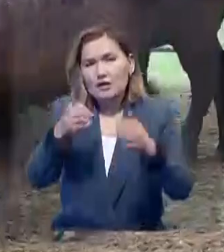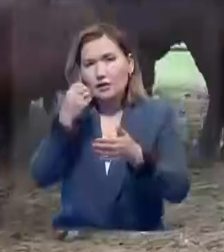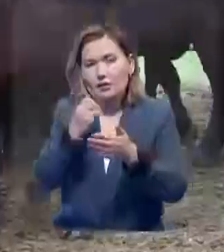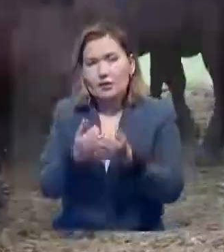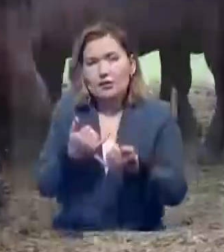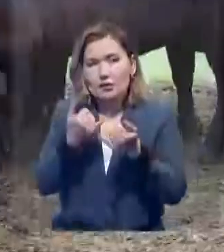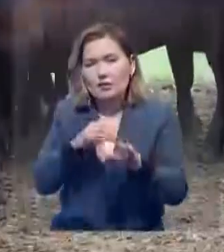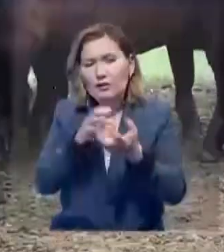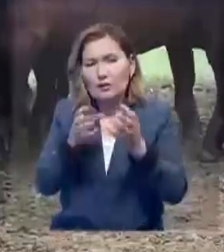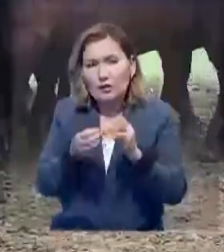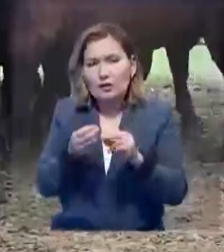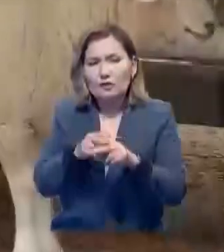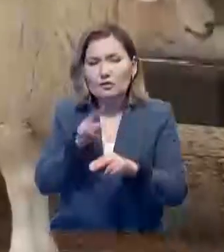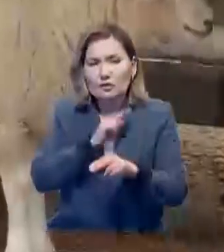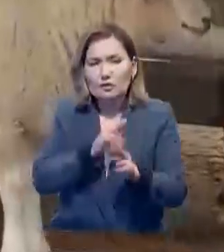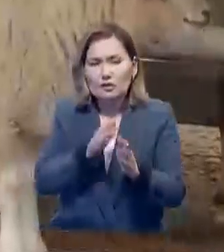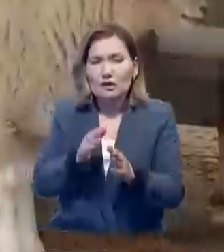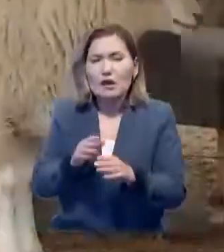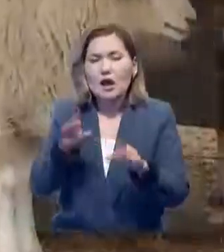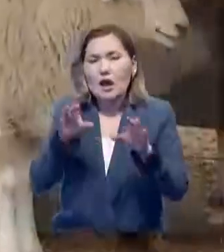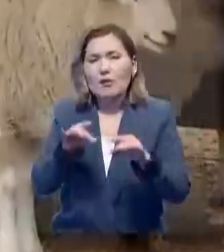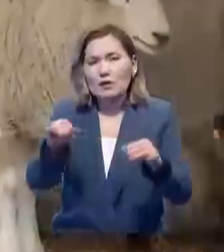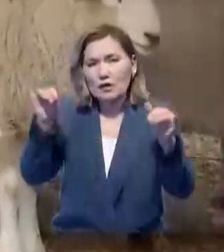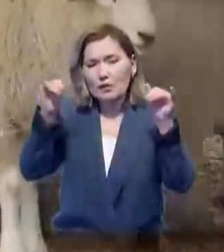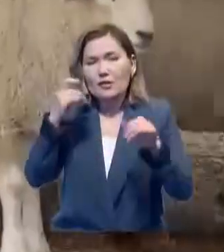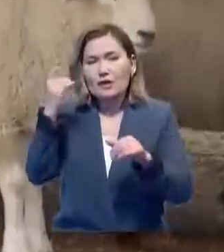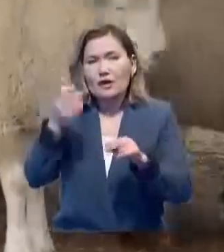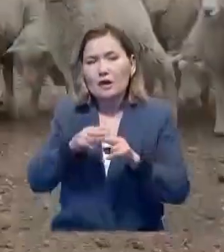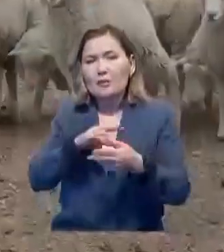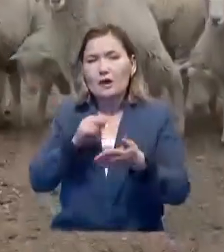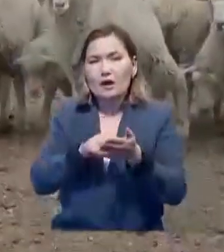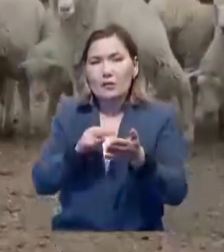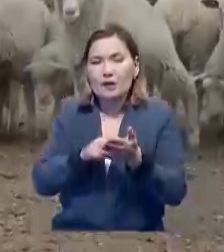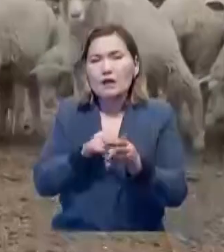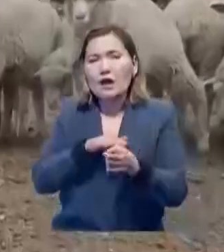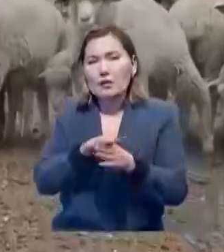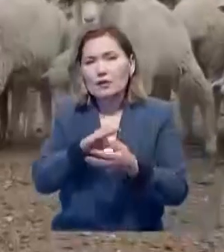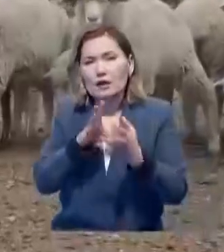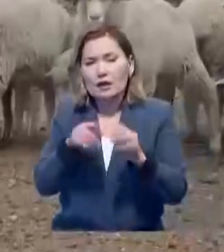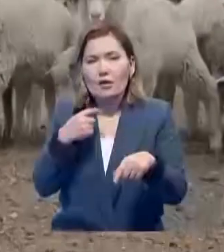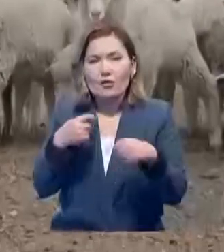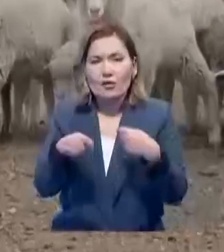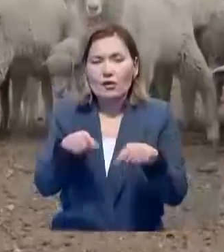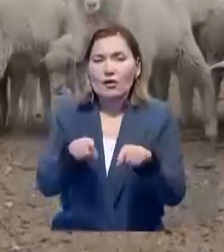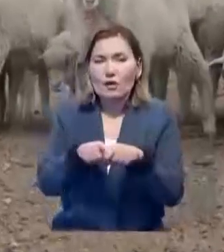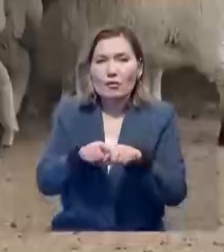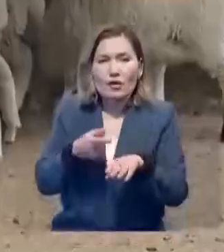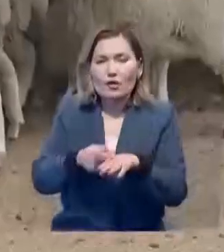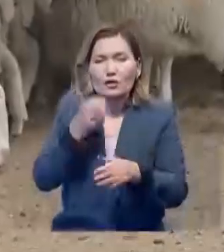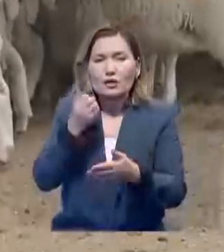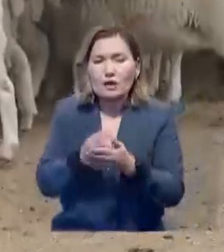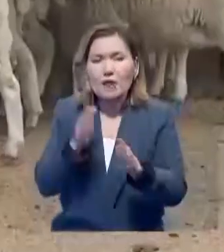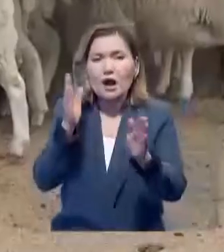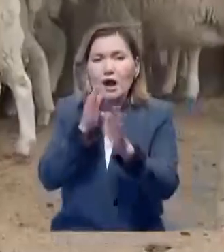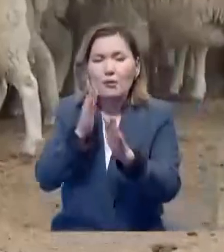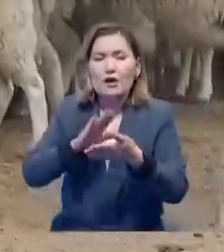малдың соны қалай төмендетеміз. Австралияда мал шаруашылық өнімдерінің бағасы толығымен нарыққа негізделген. Ауа райы жағдайына